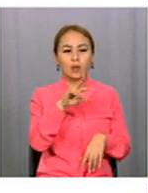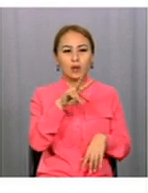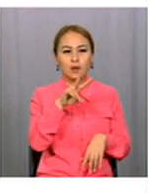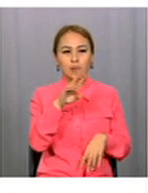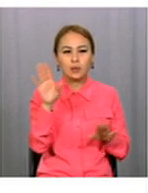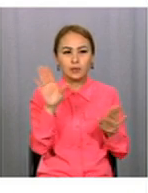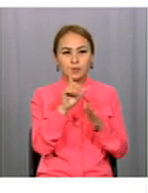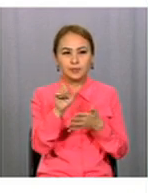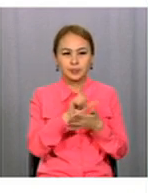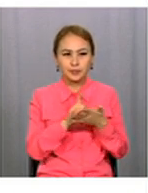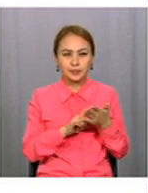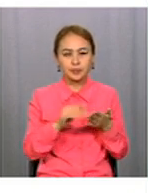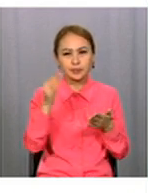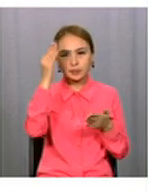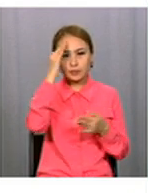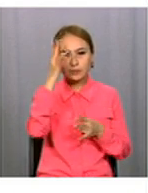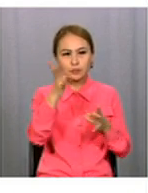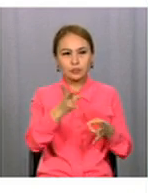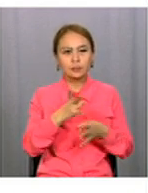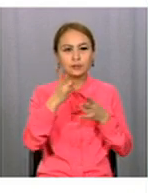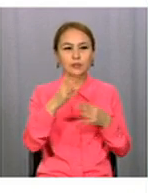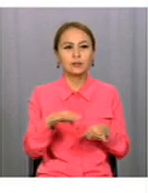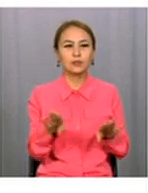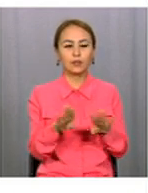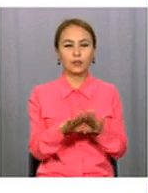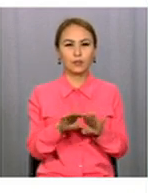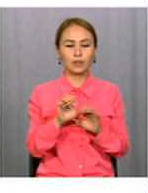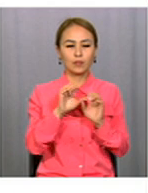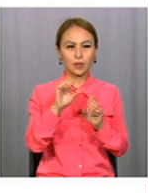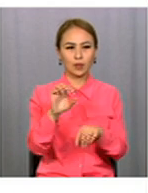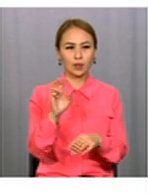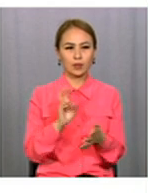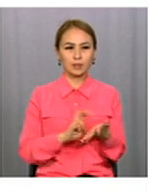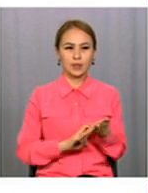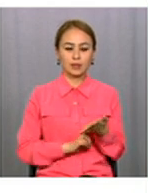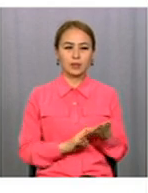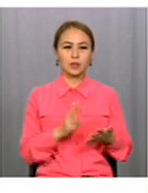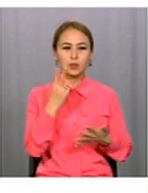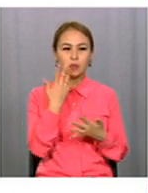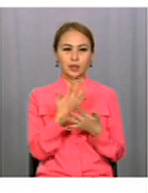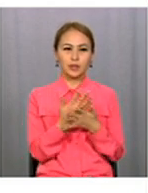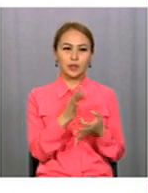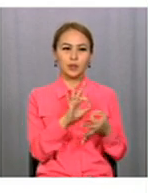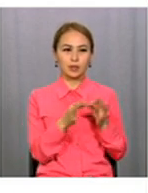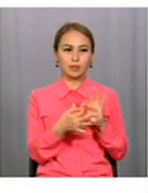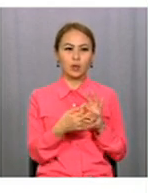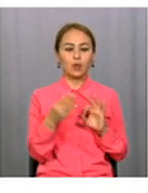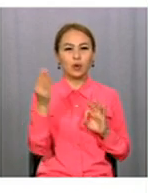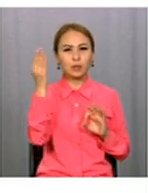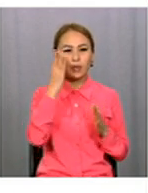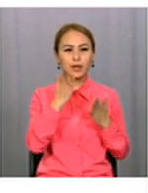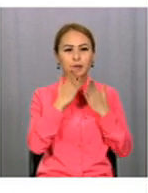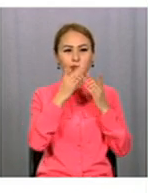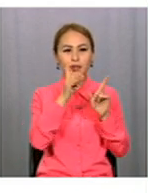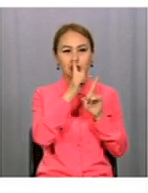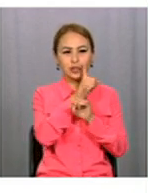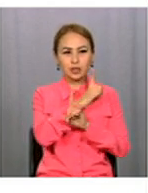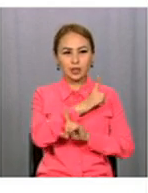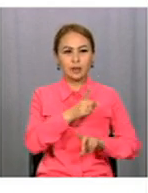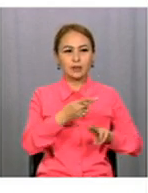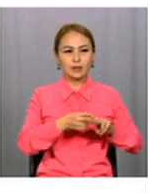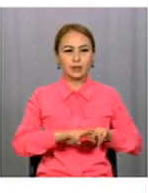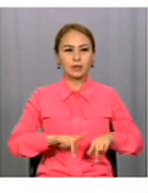өлеңде алып ойдың ең бір нәзік сезімден қорқуын жанды бейнеде суреттей отырып, оқырманға